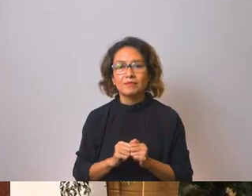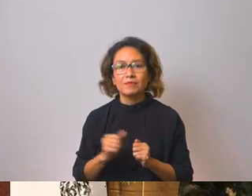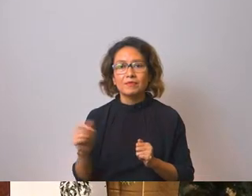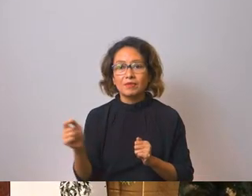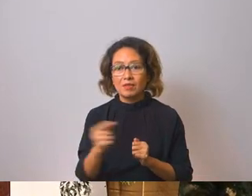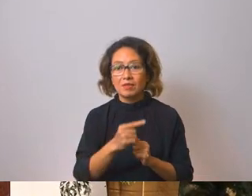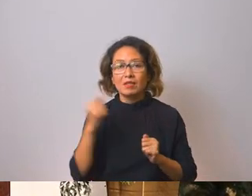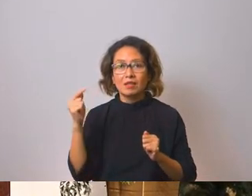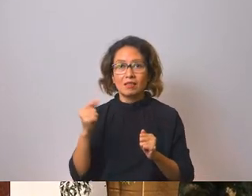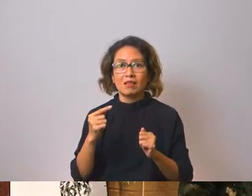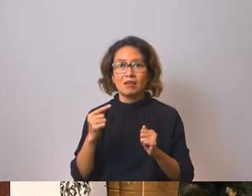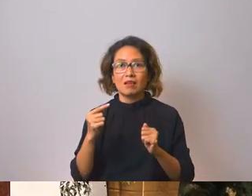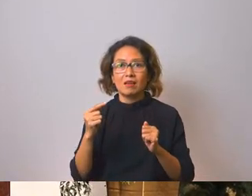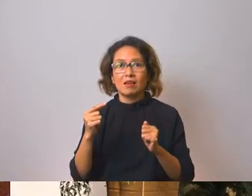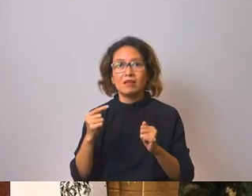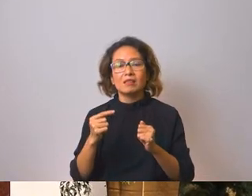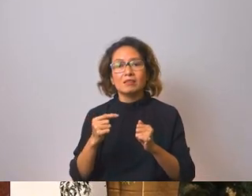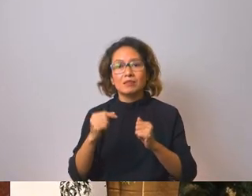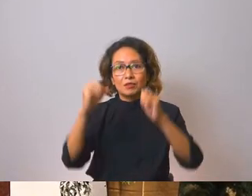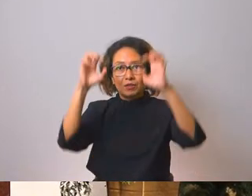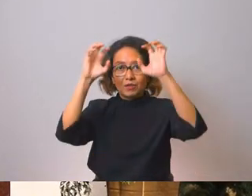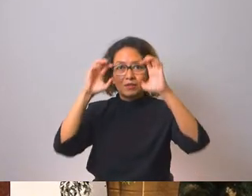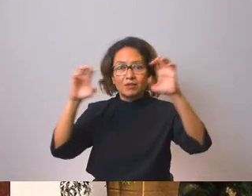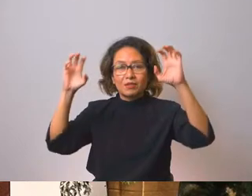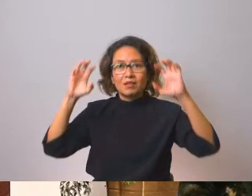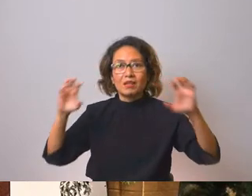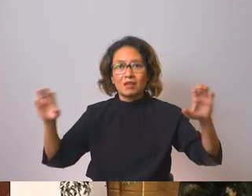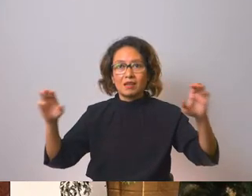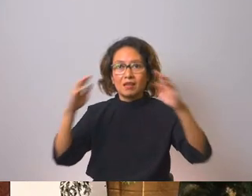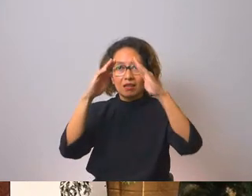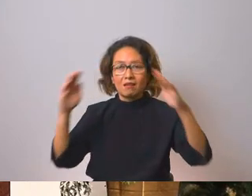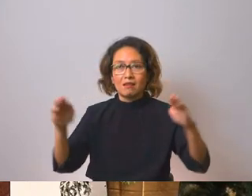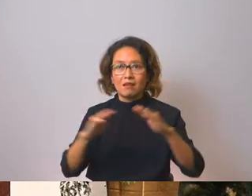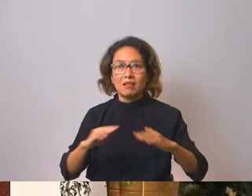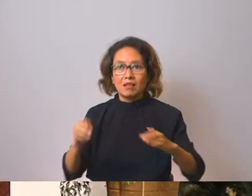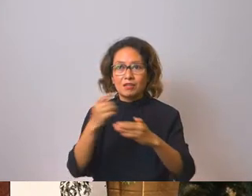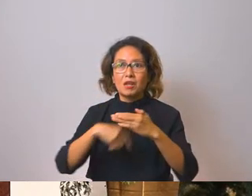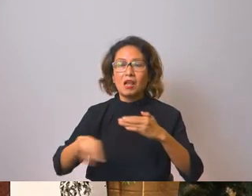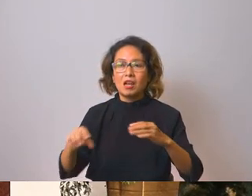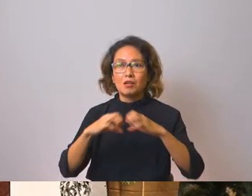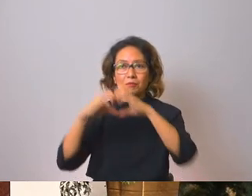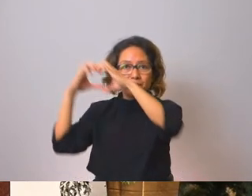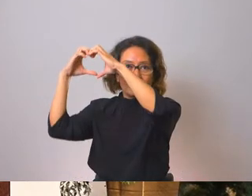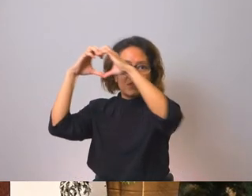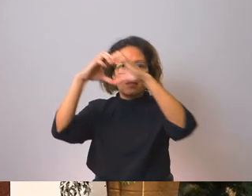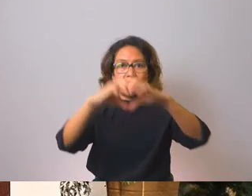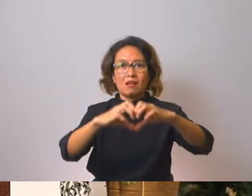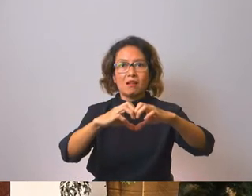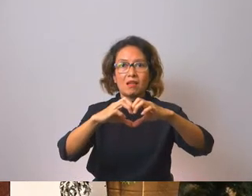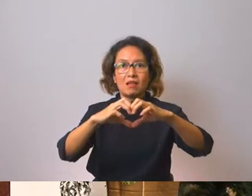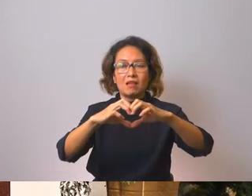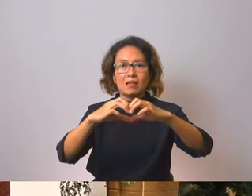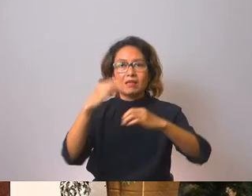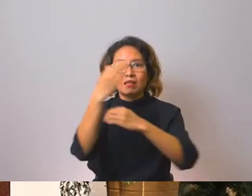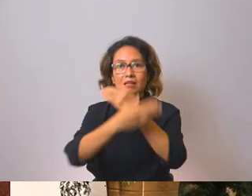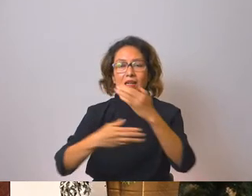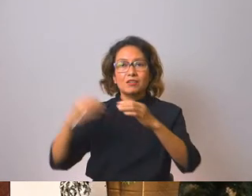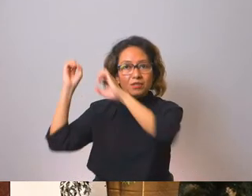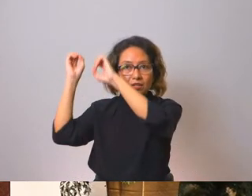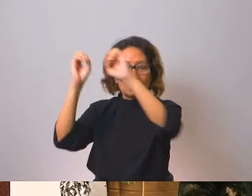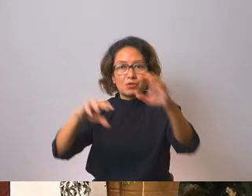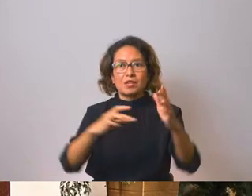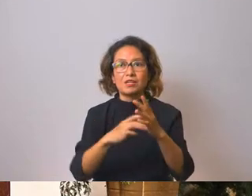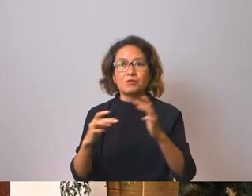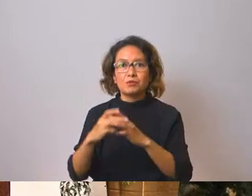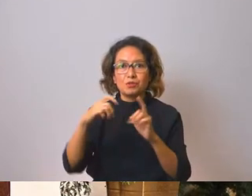Saudaraku yang dikasihi Tuhan, kita rayakan Natal ini dalam cinta Allah Bapa, kasih karunia Yesus Kristus dan